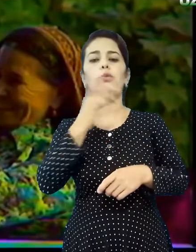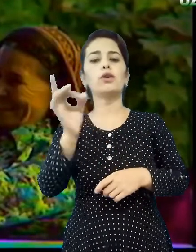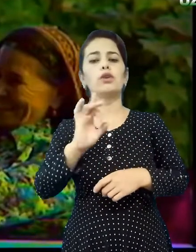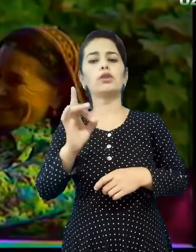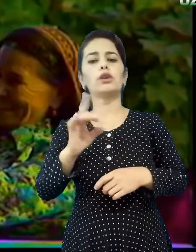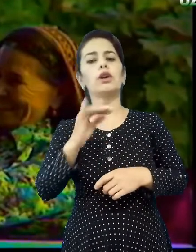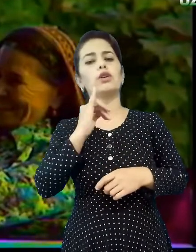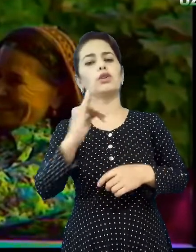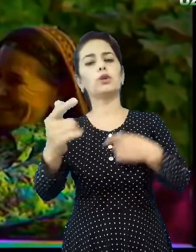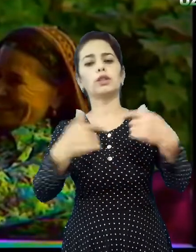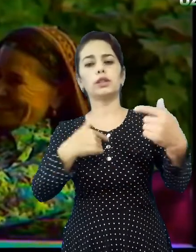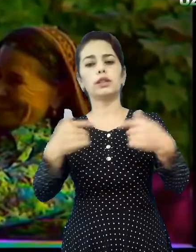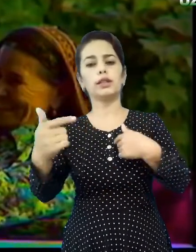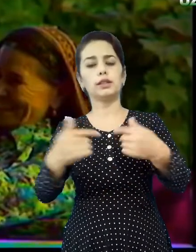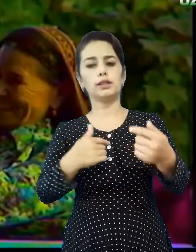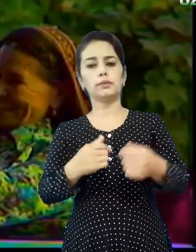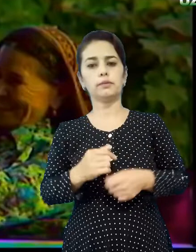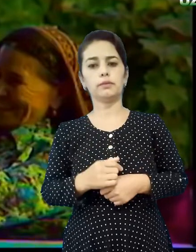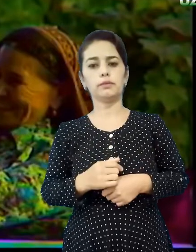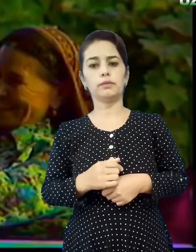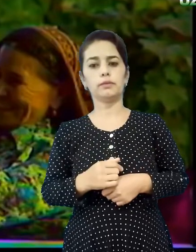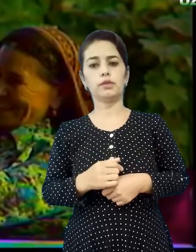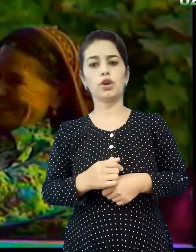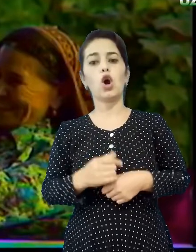Ayniqsa tomoq og'rig'i yomon qiynaydi.